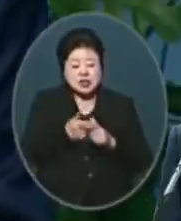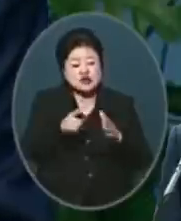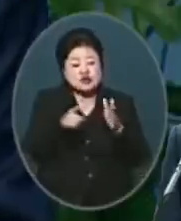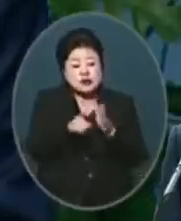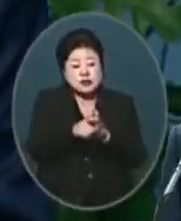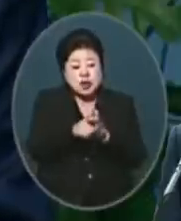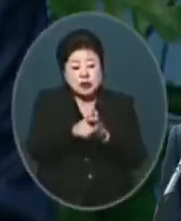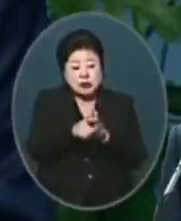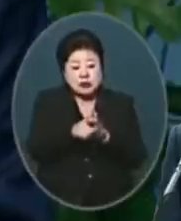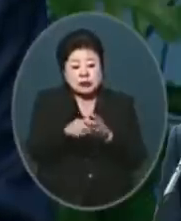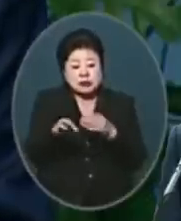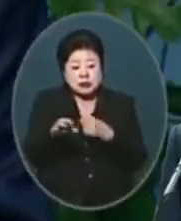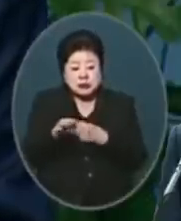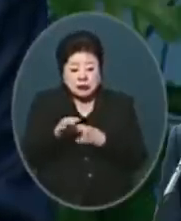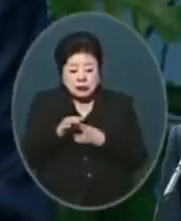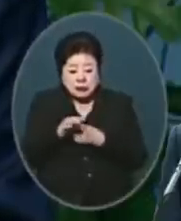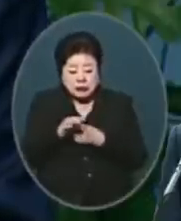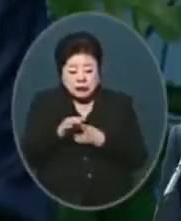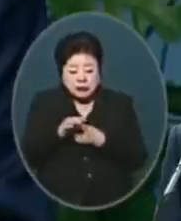예수를 믿음으로